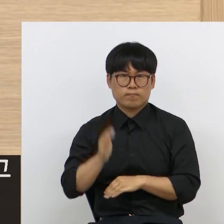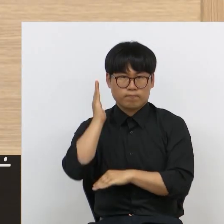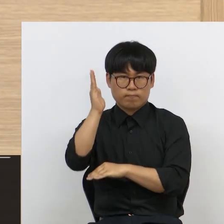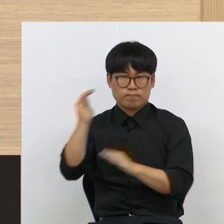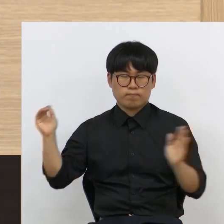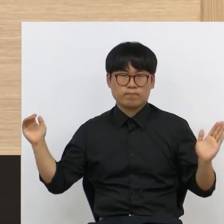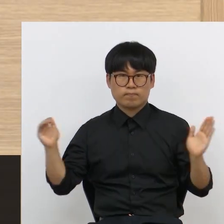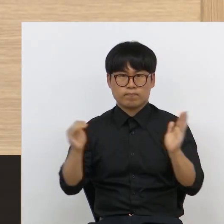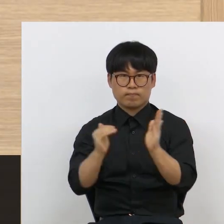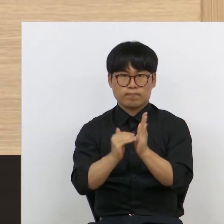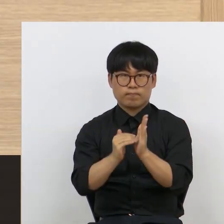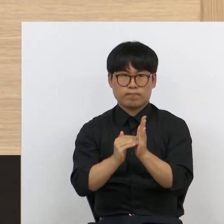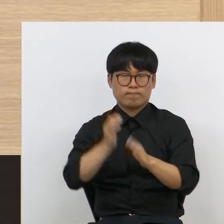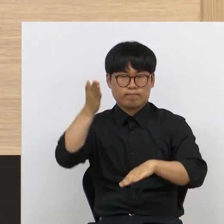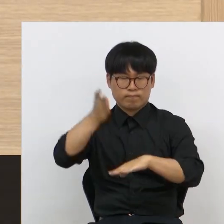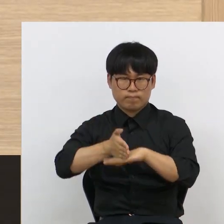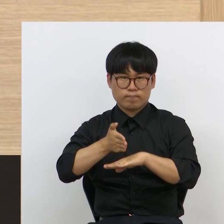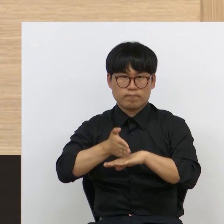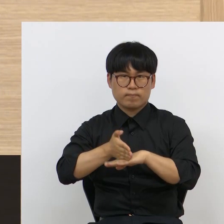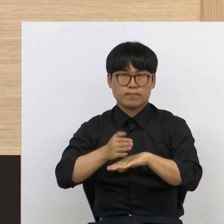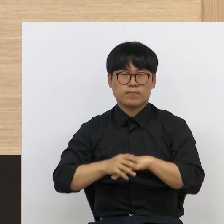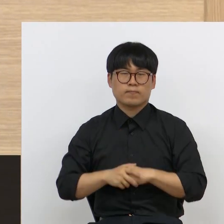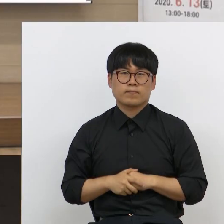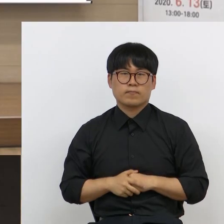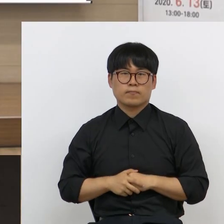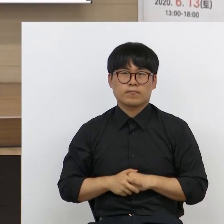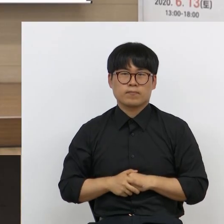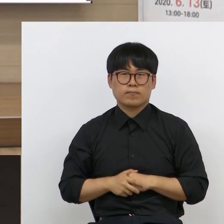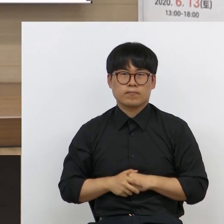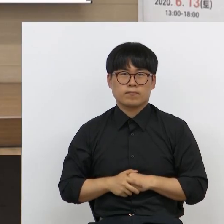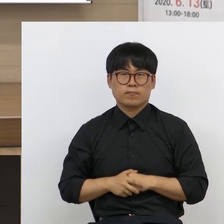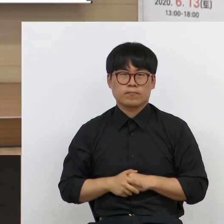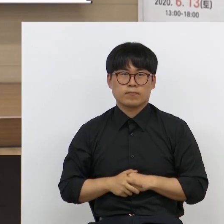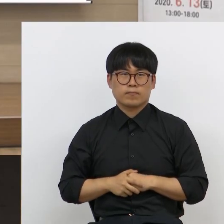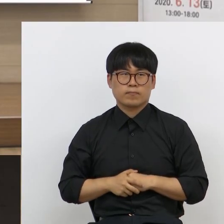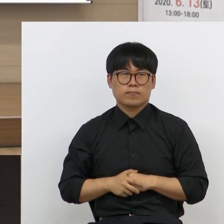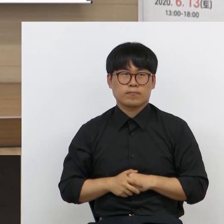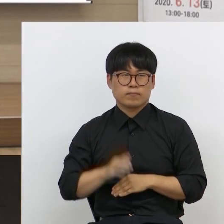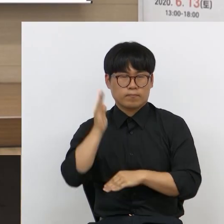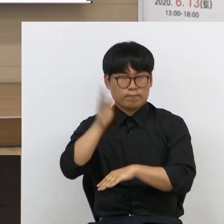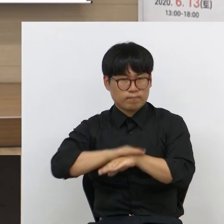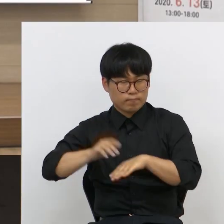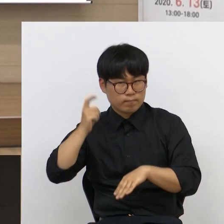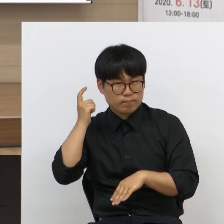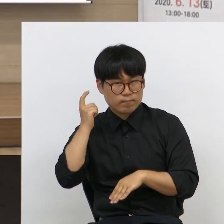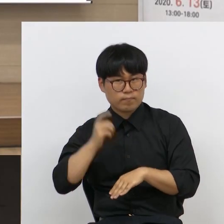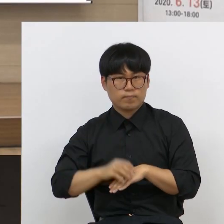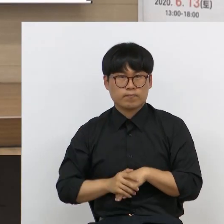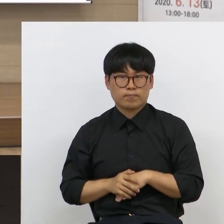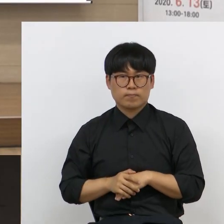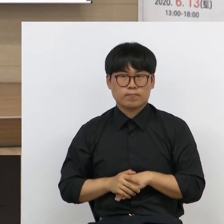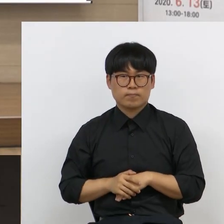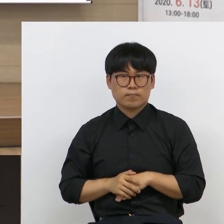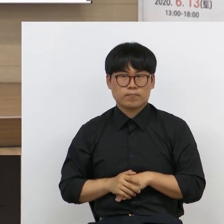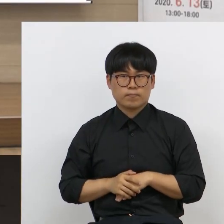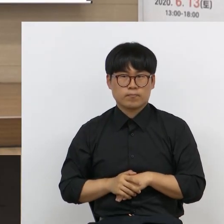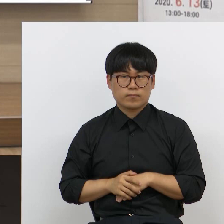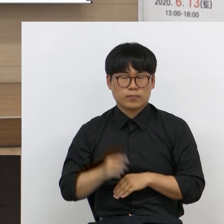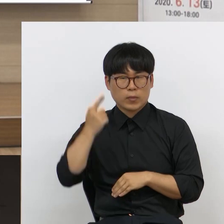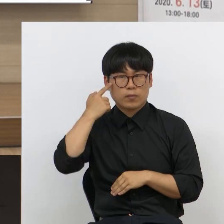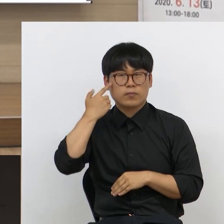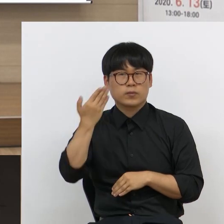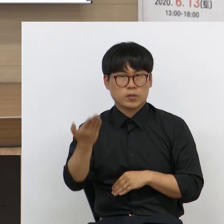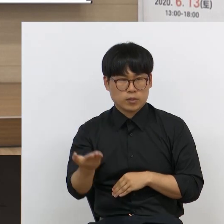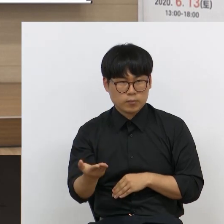다 말씀드렸습니다. 감사합니다. 예, 선생님 그럼 강의 잘 들었습니다. 그러면 그 실시간으로 올라온